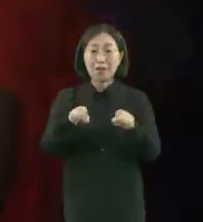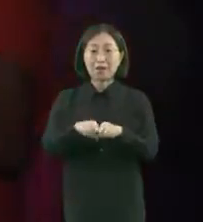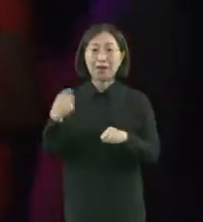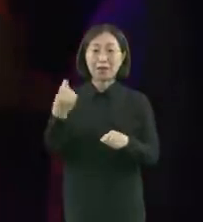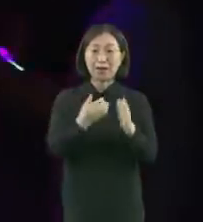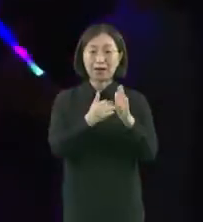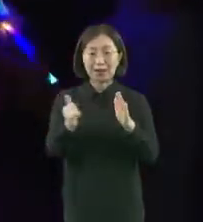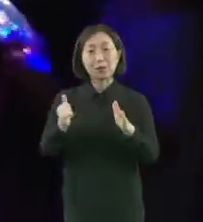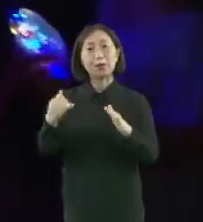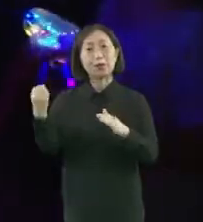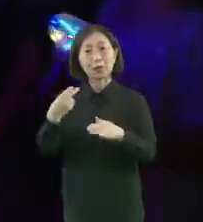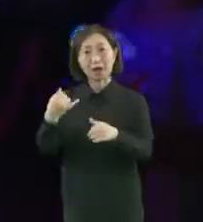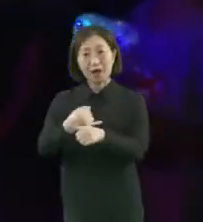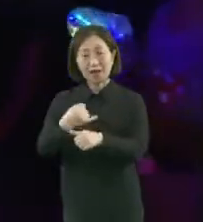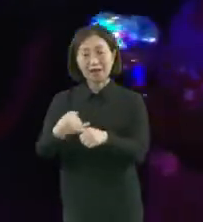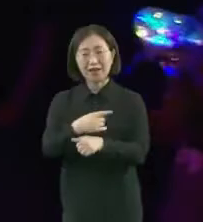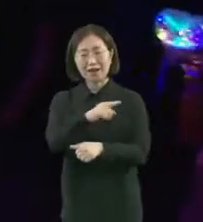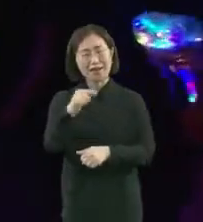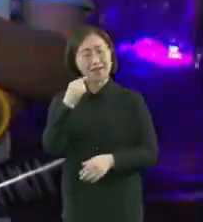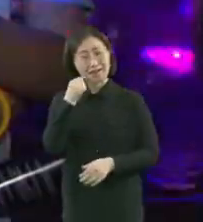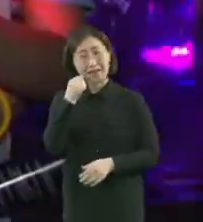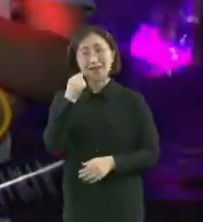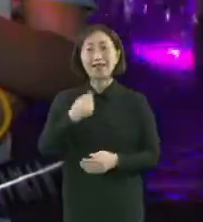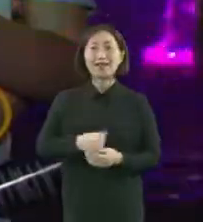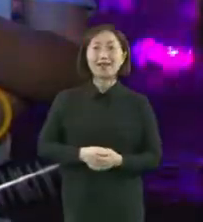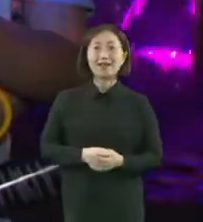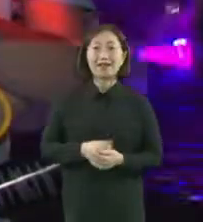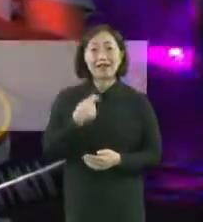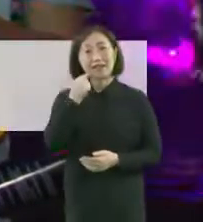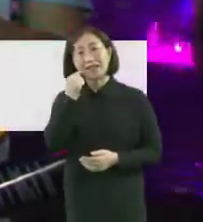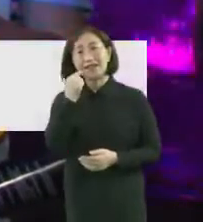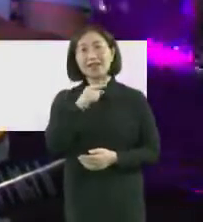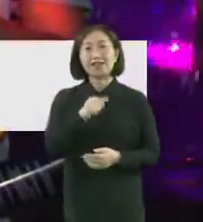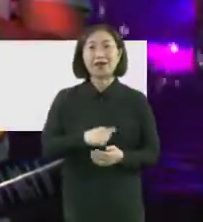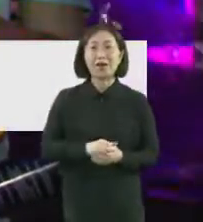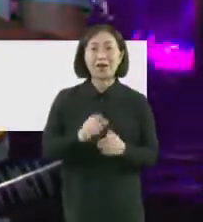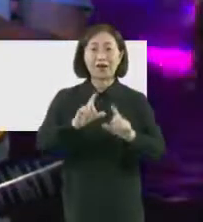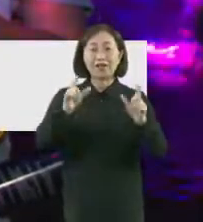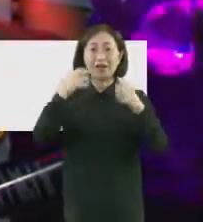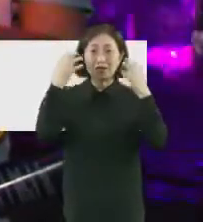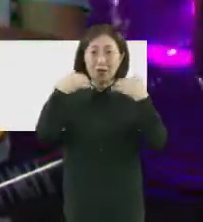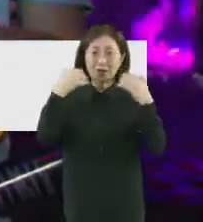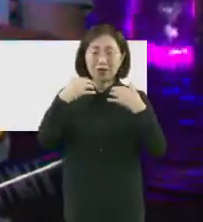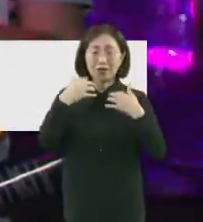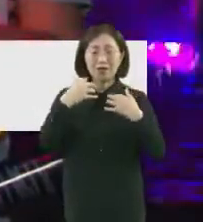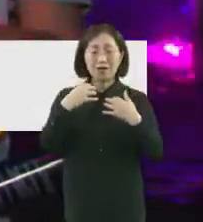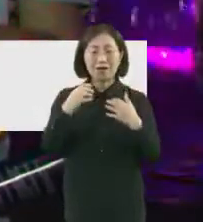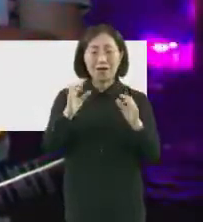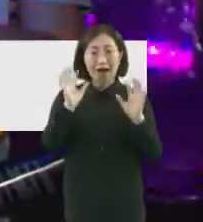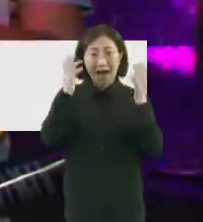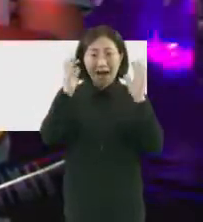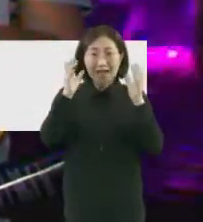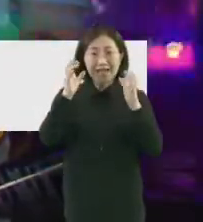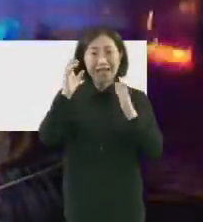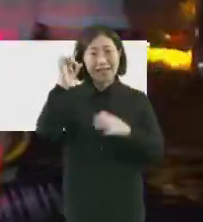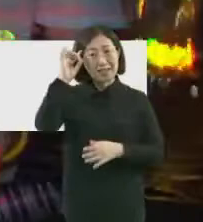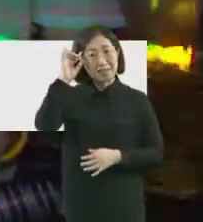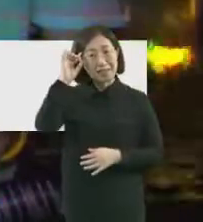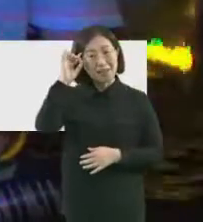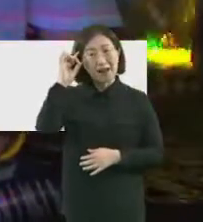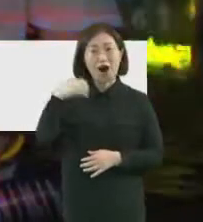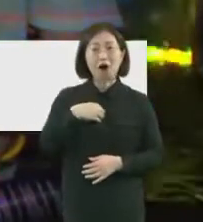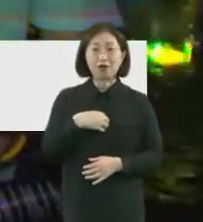가족들이나 연인들에게 인기가 많습니다. 날씨가 더워서 좀 아이들이 좀 심심하고 할까 했는데 걱정했는데